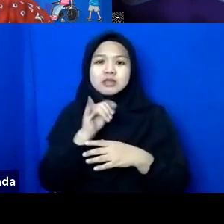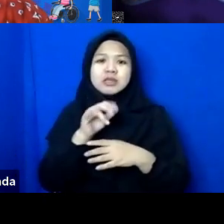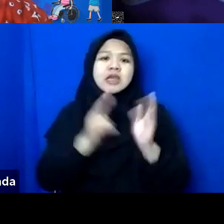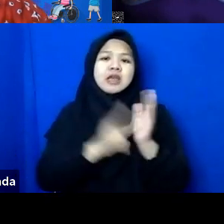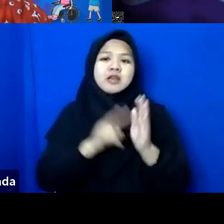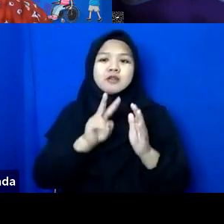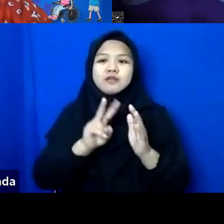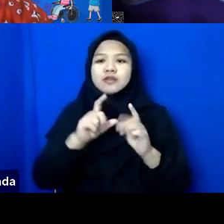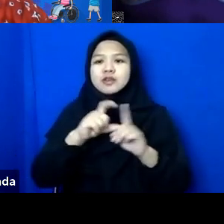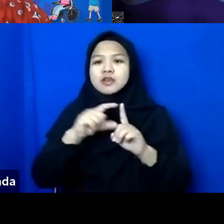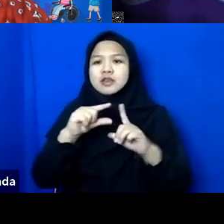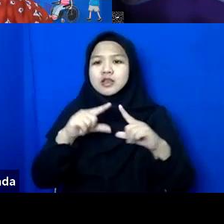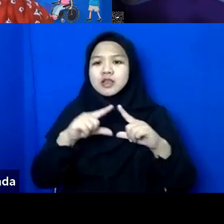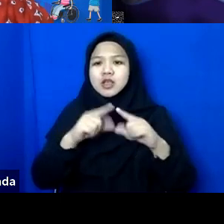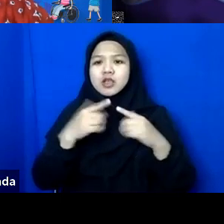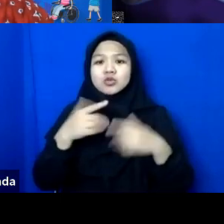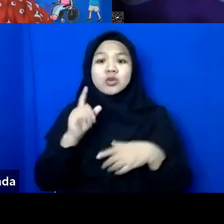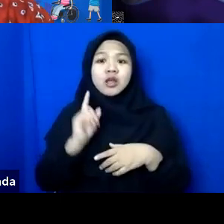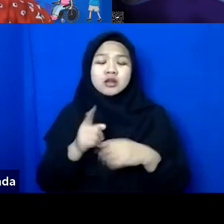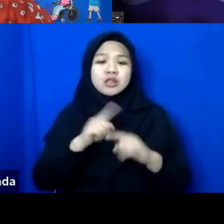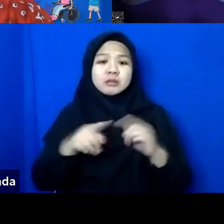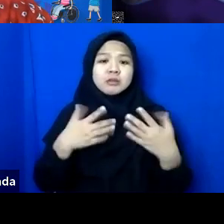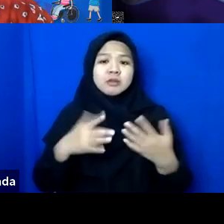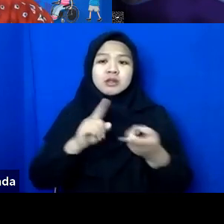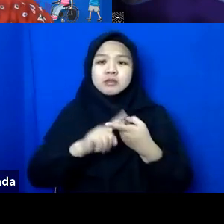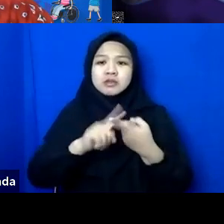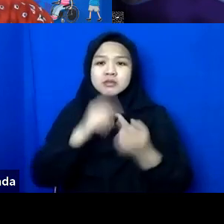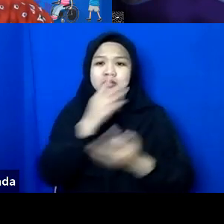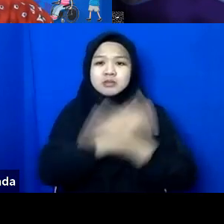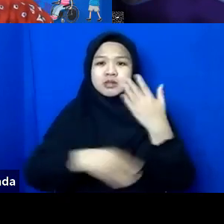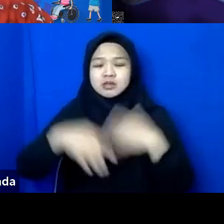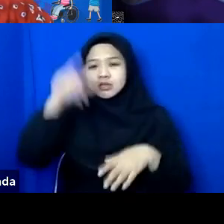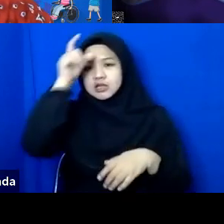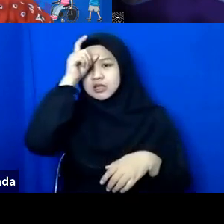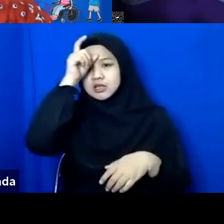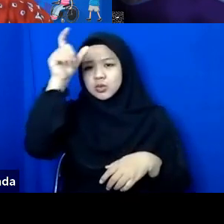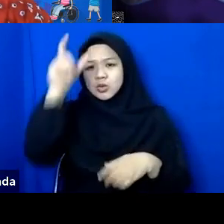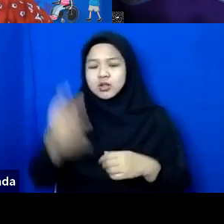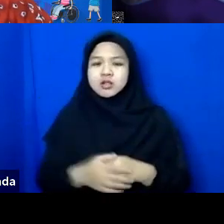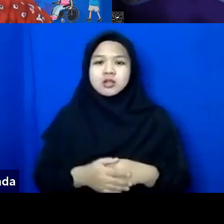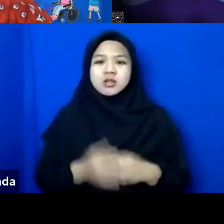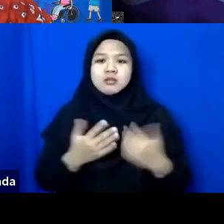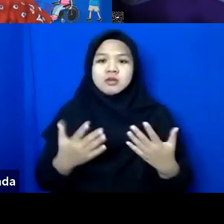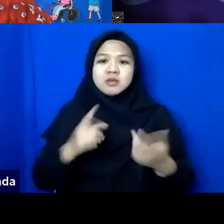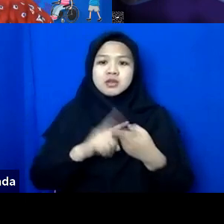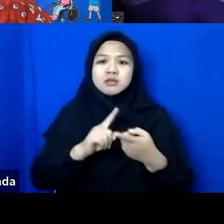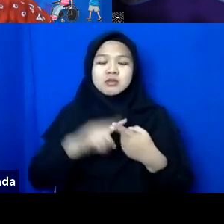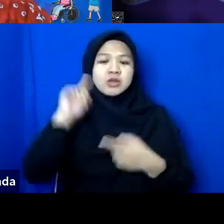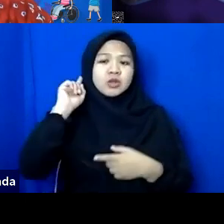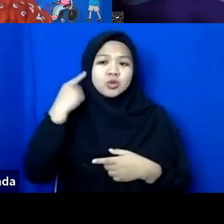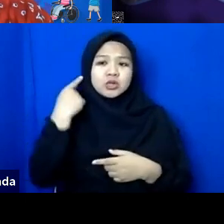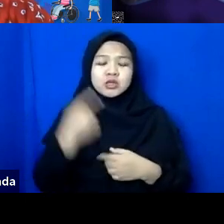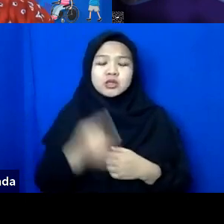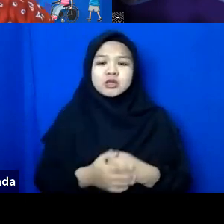itu sudah ada dan kita bisa download tapi bagaimana teman-teman yang dengan disabilitas intelektual kata Manteman yang kulit